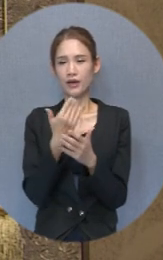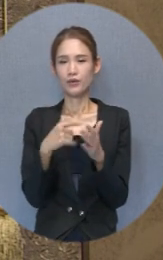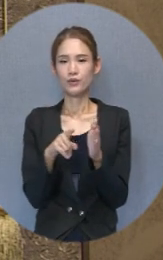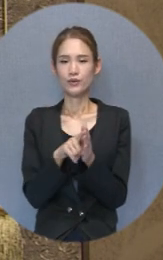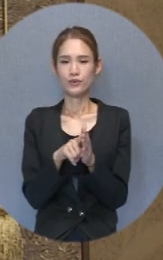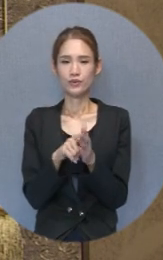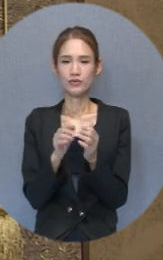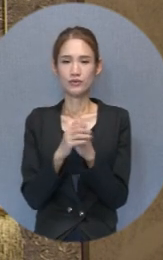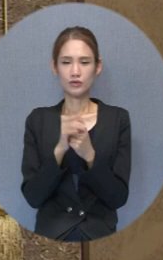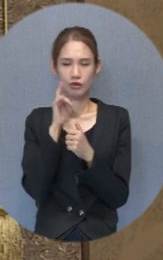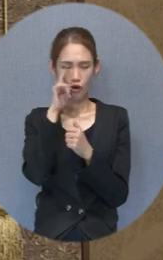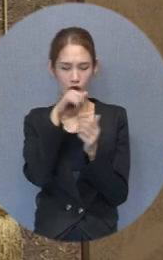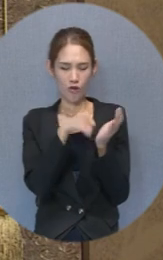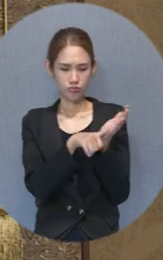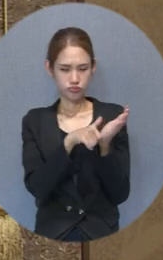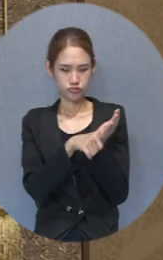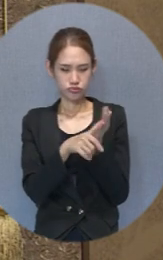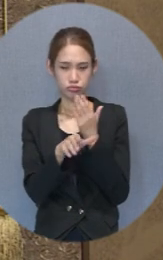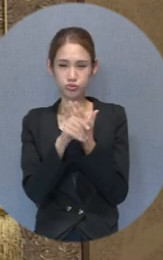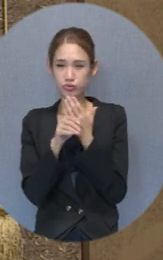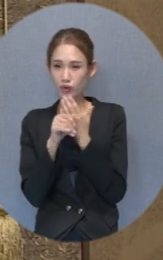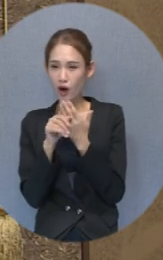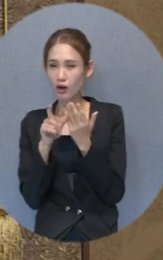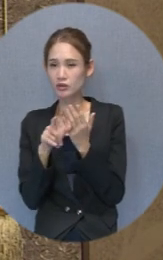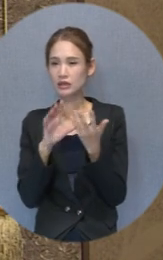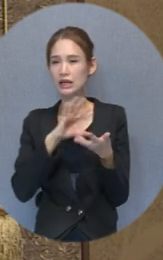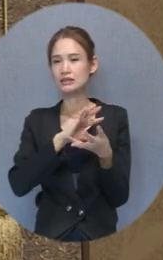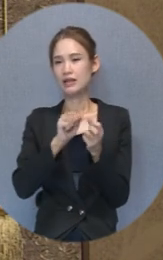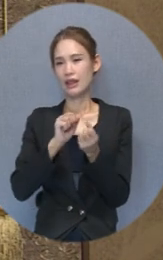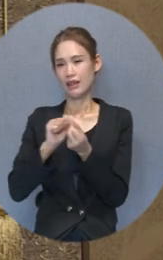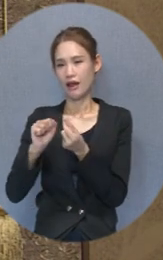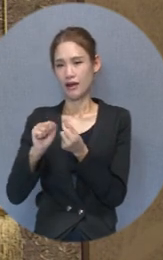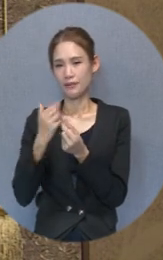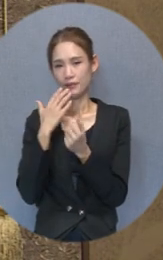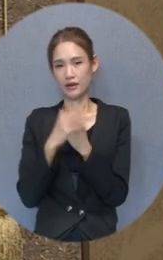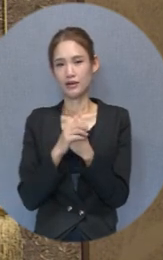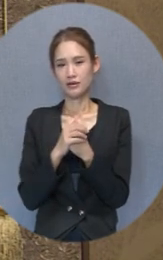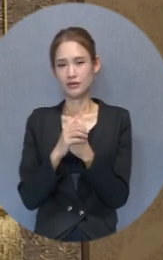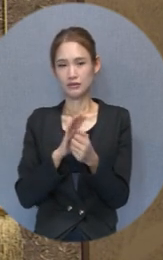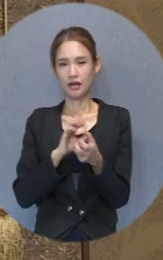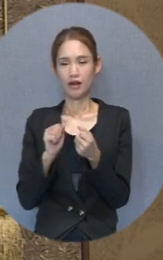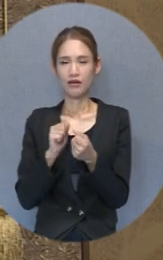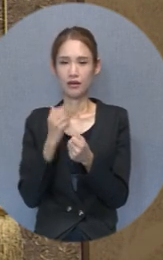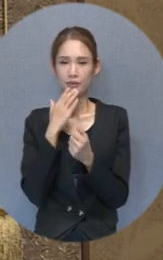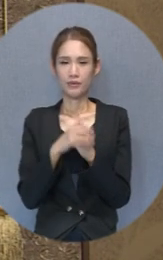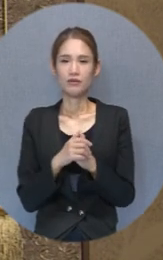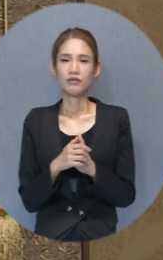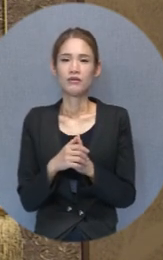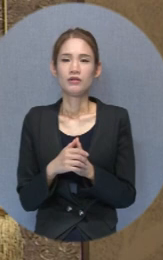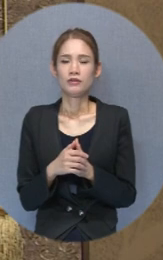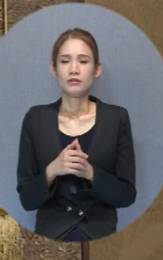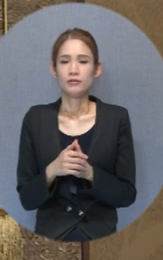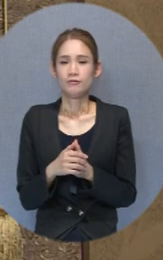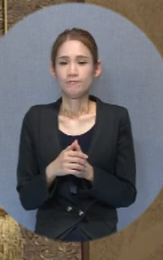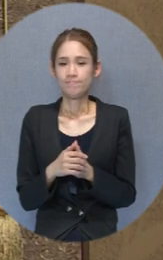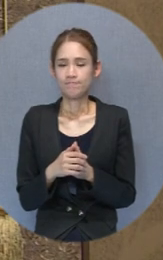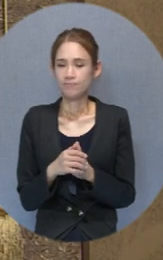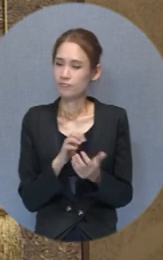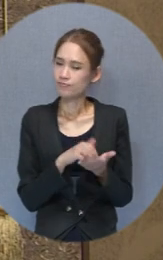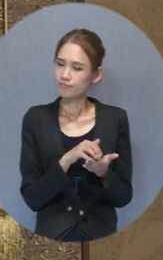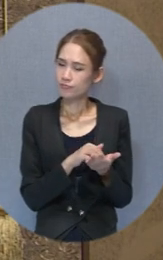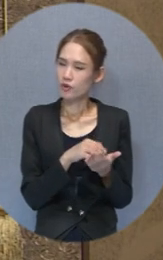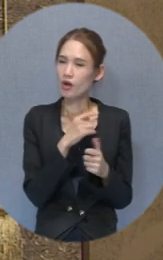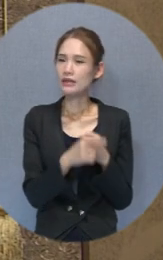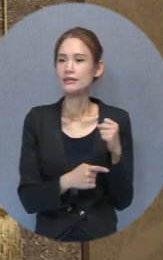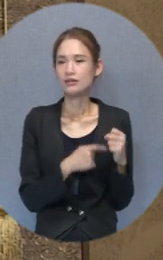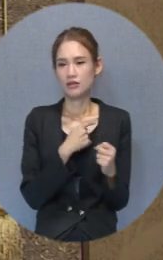오물이 묻었을 때에도 세탁할 수 있게끔. 네, 세탁도 가능하게요? 네네네. 그래서 최소 1년은 사용할 수